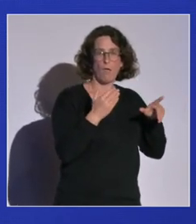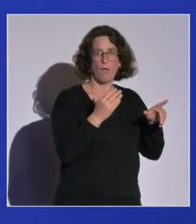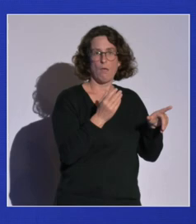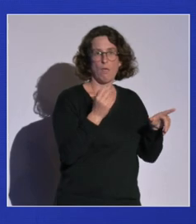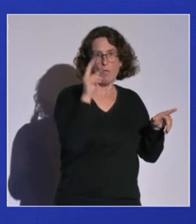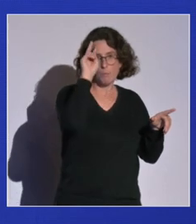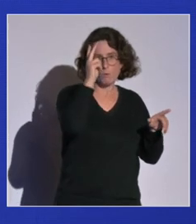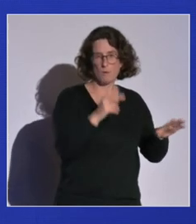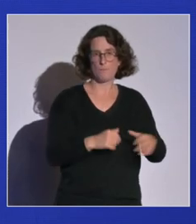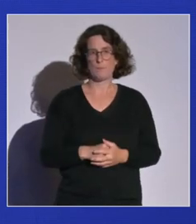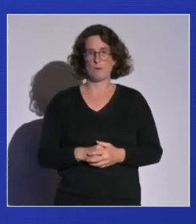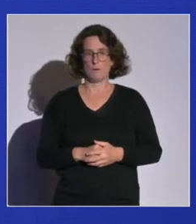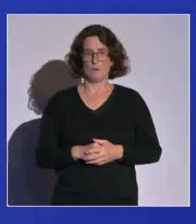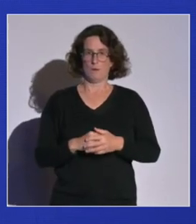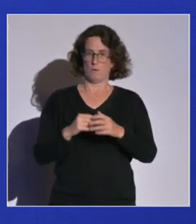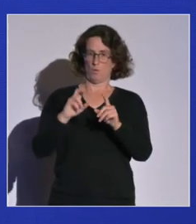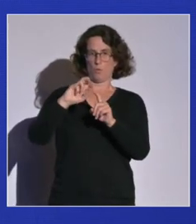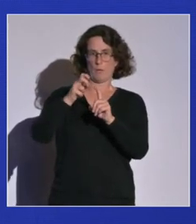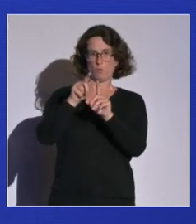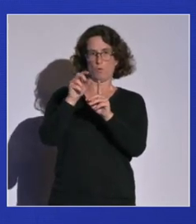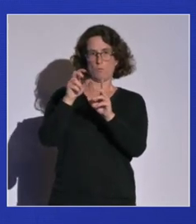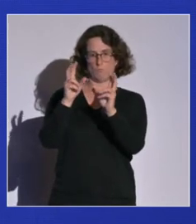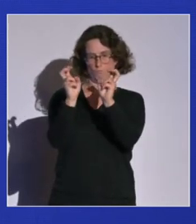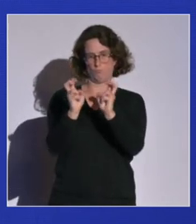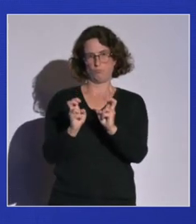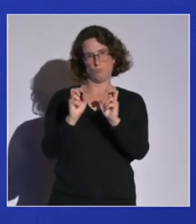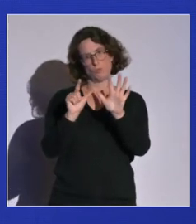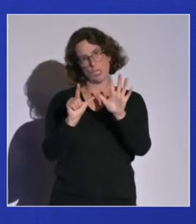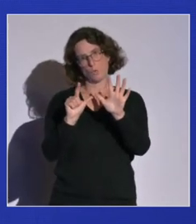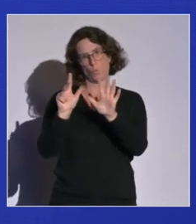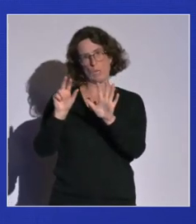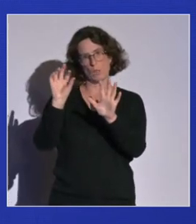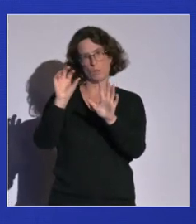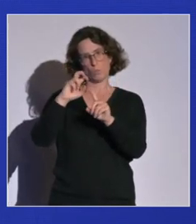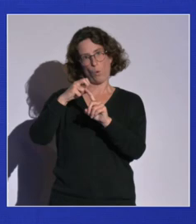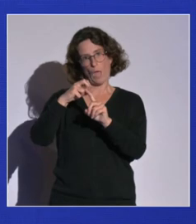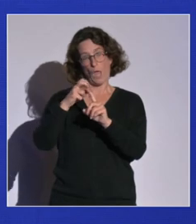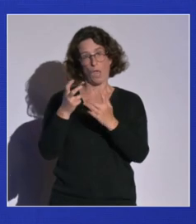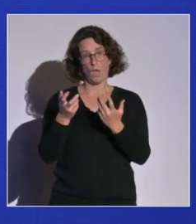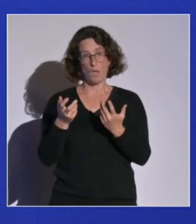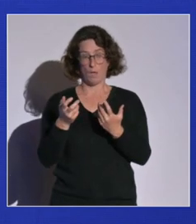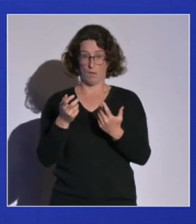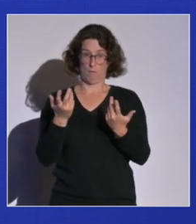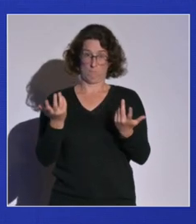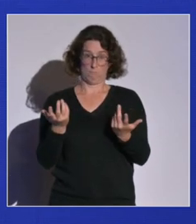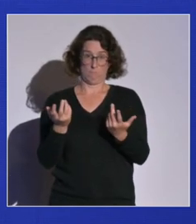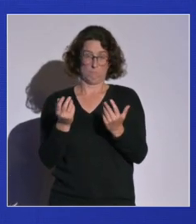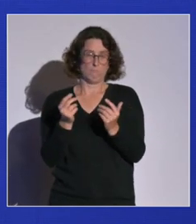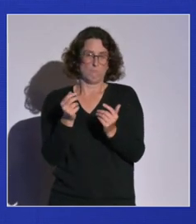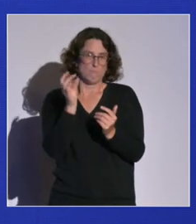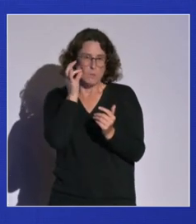rafraîchir, ça veut dire 7 à 8 degrés de moins que la température ambiante, ce qui est déjà beaucoup. Alors là, c'est 98%